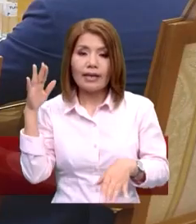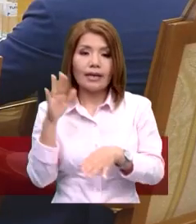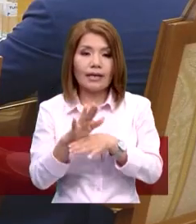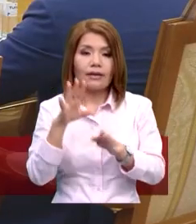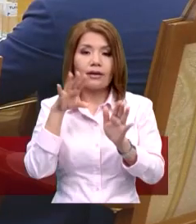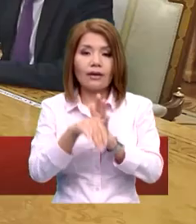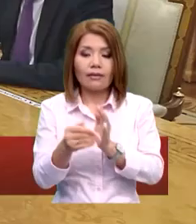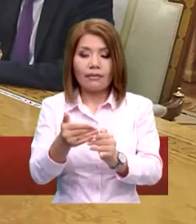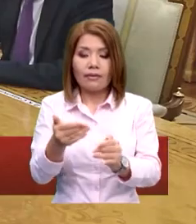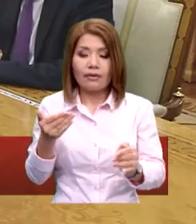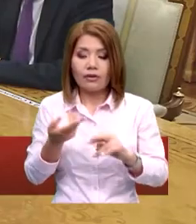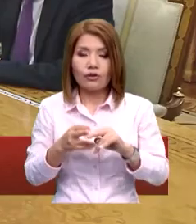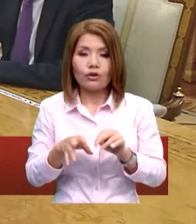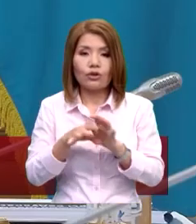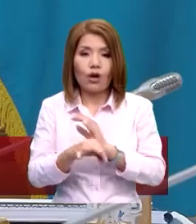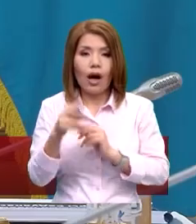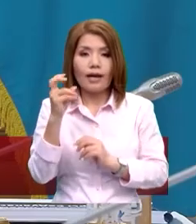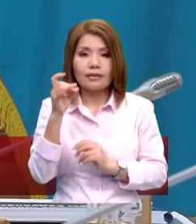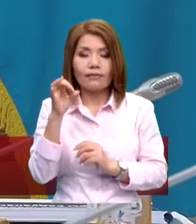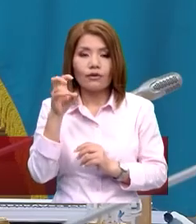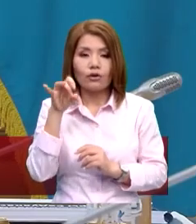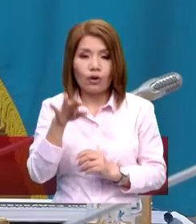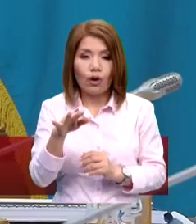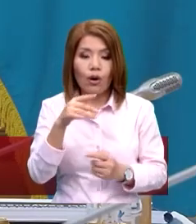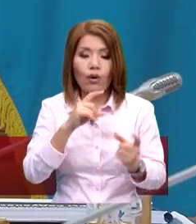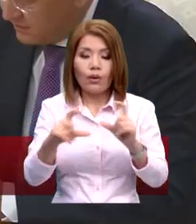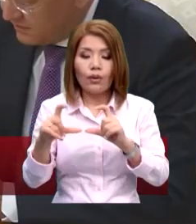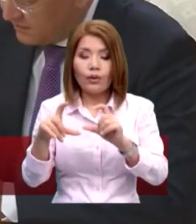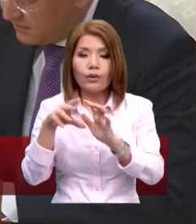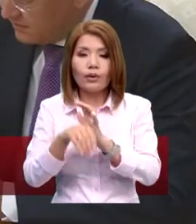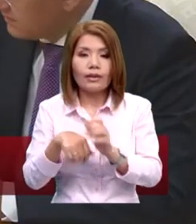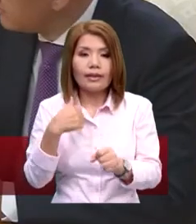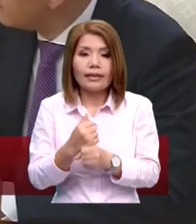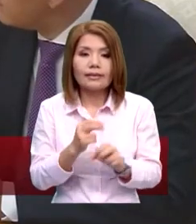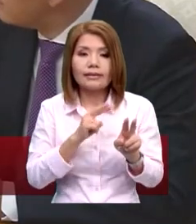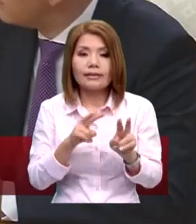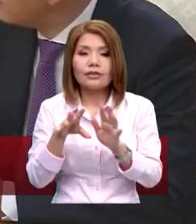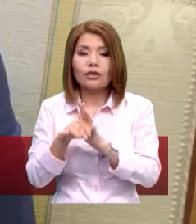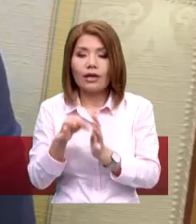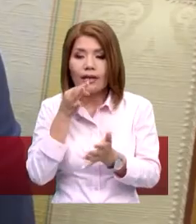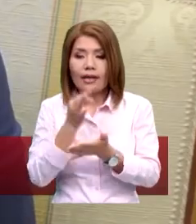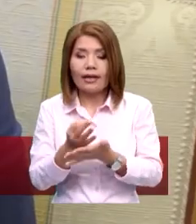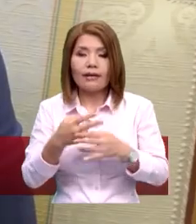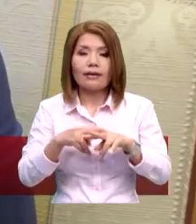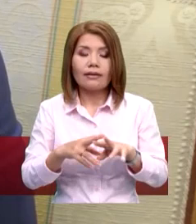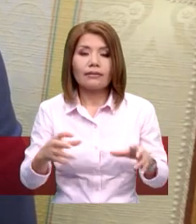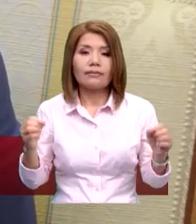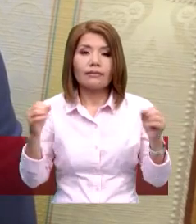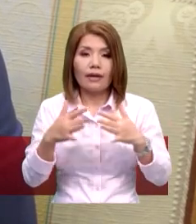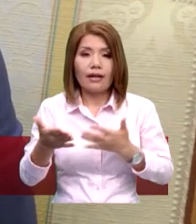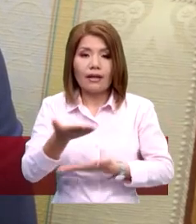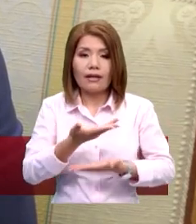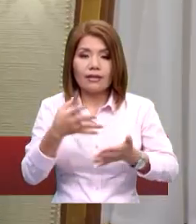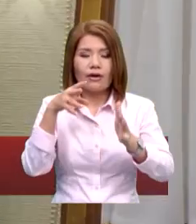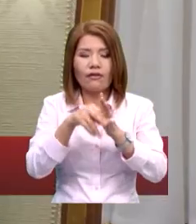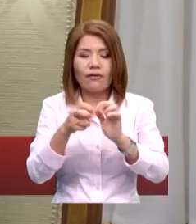кіретінен бір күн бұрын қозғалған, ал бүгін Қасым Жомарт Тоқаев отандық шахматтың басы қасында жүргендерді Ақордаға жинады, бірақ саладағы